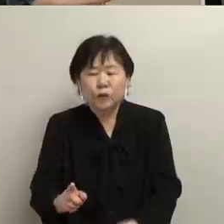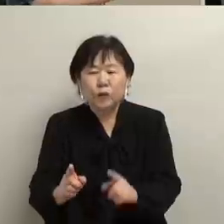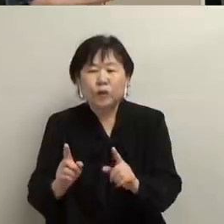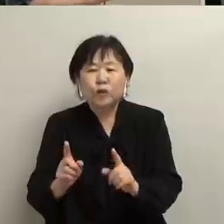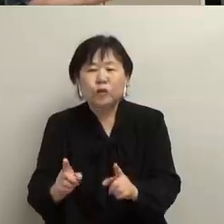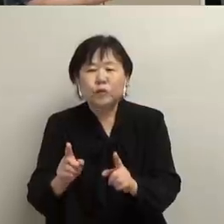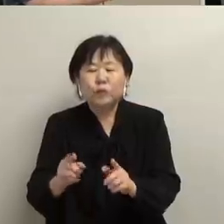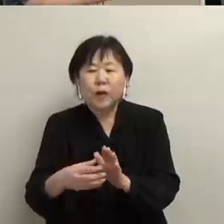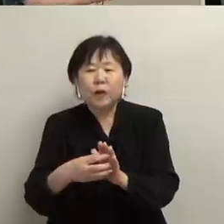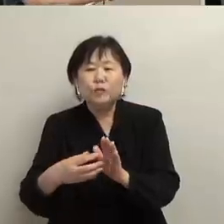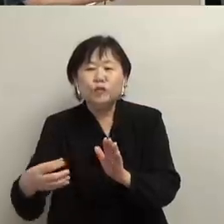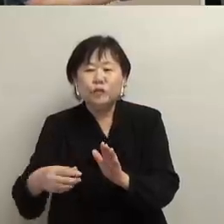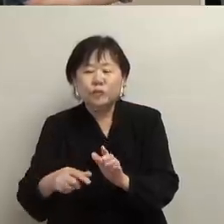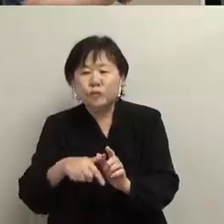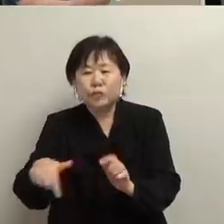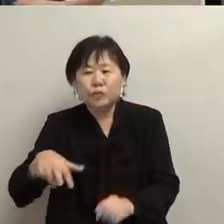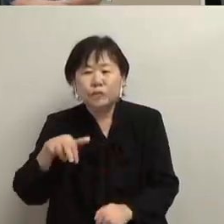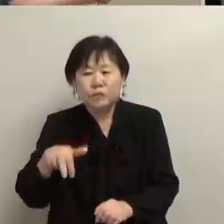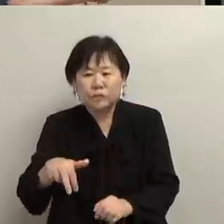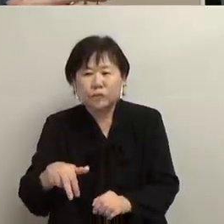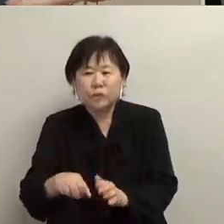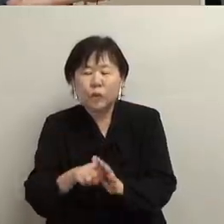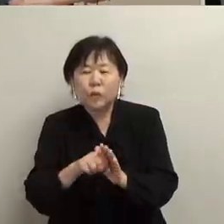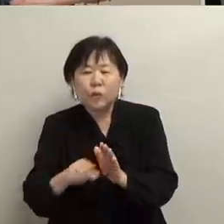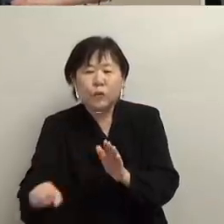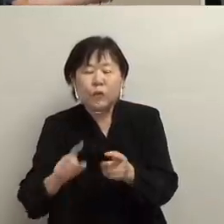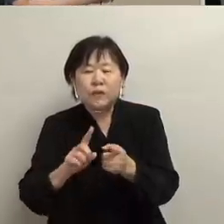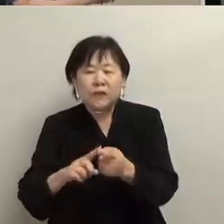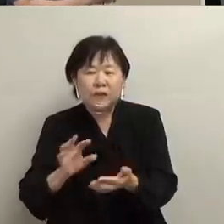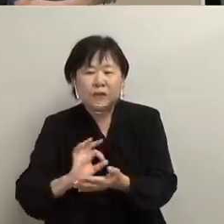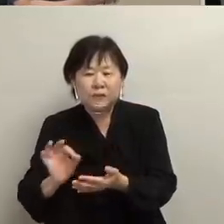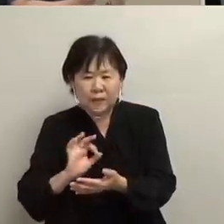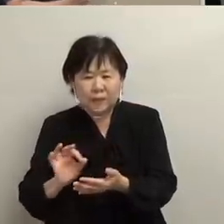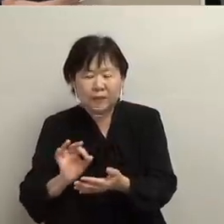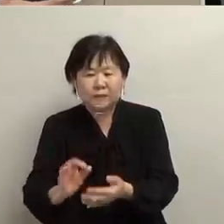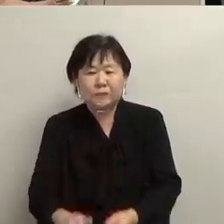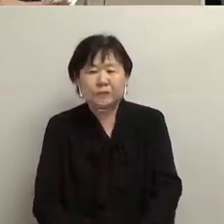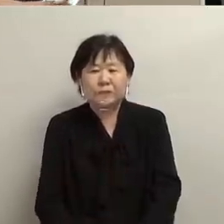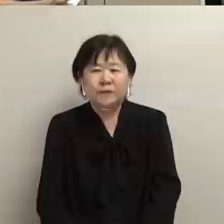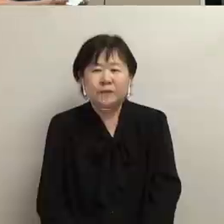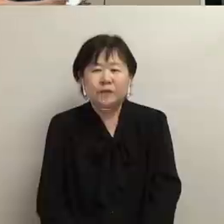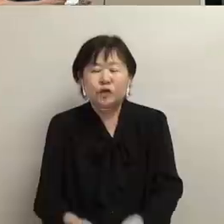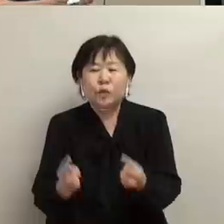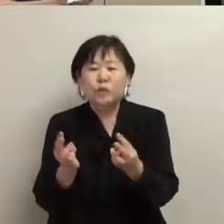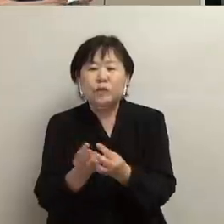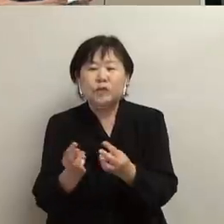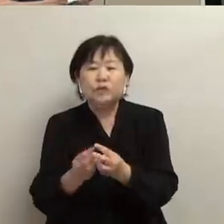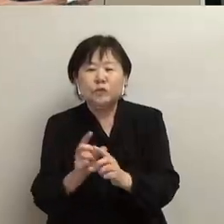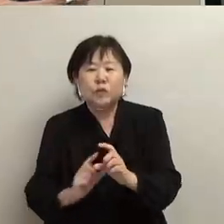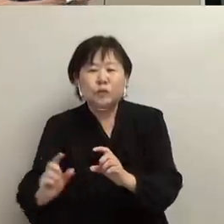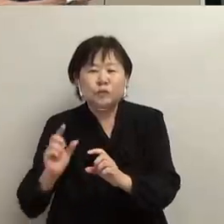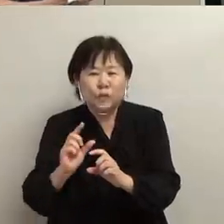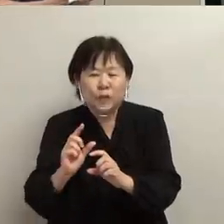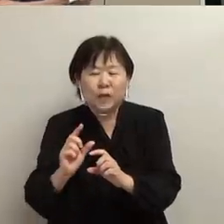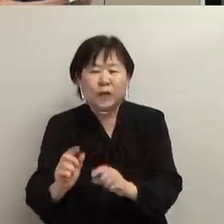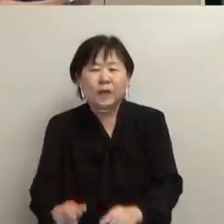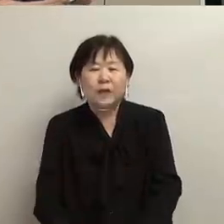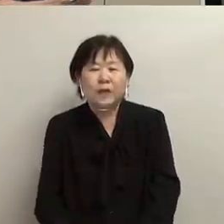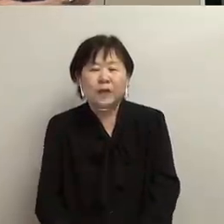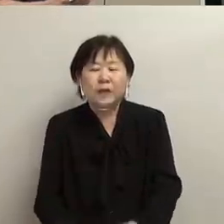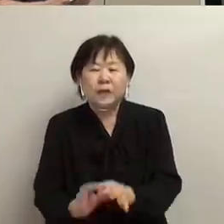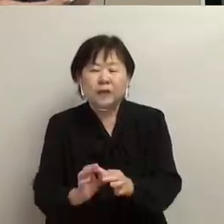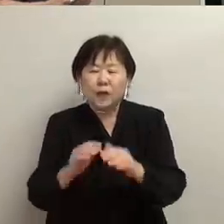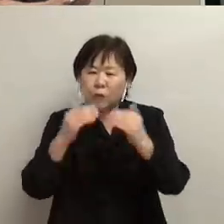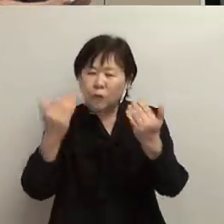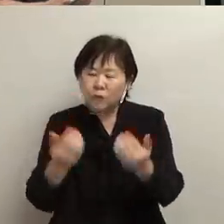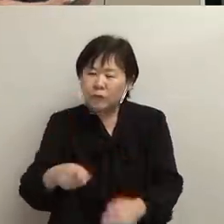図りたりというところのまあ人数の新たな追加ということでおおむねです